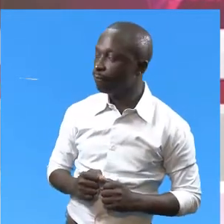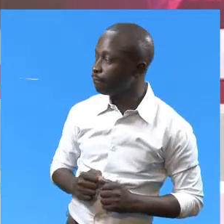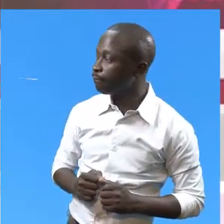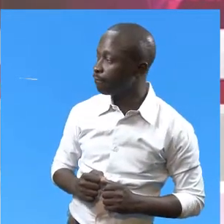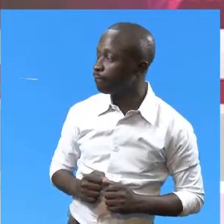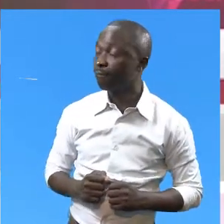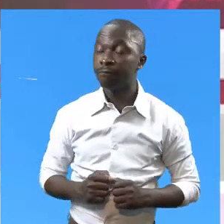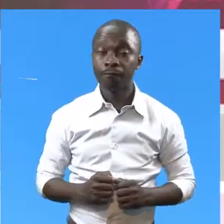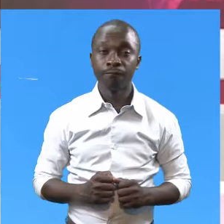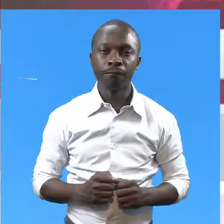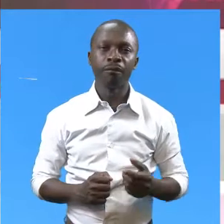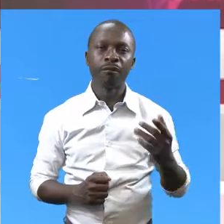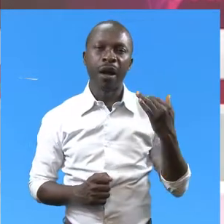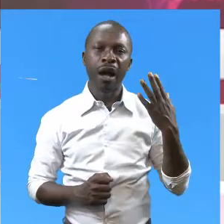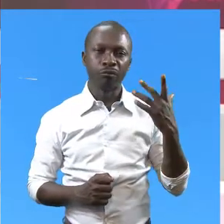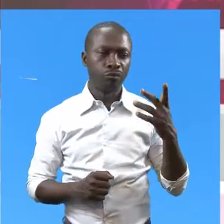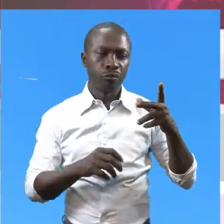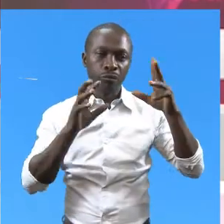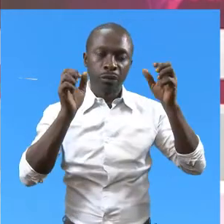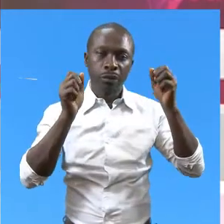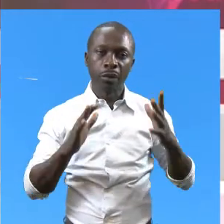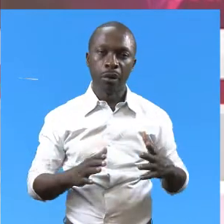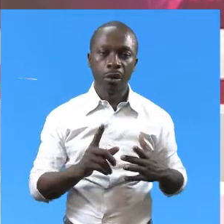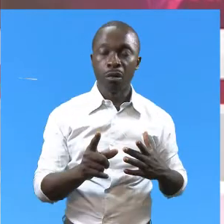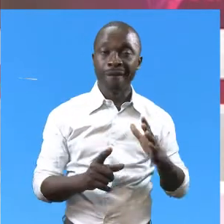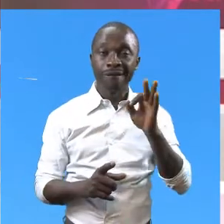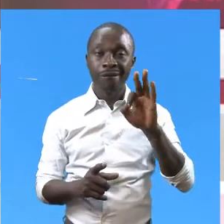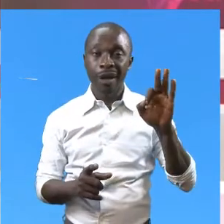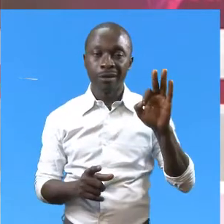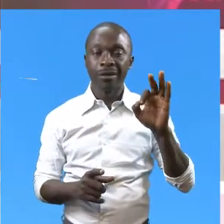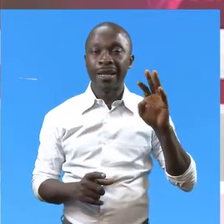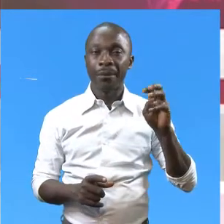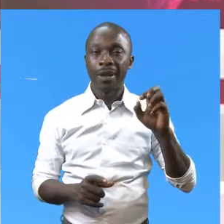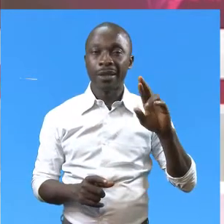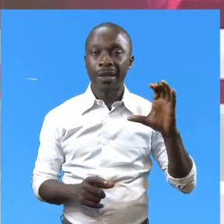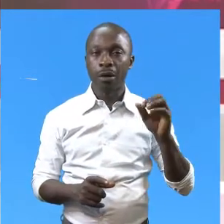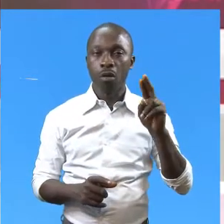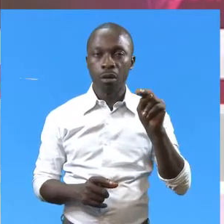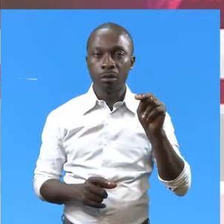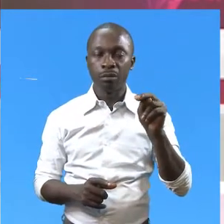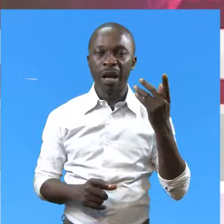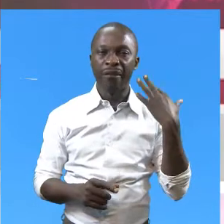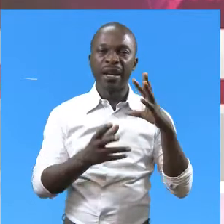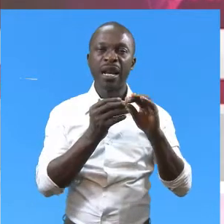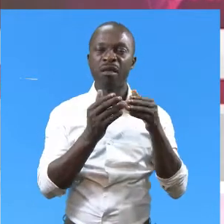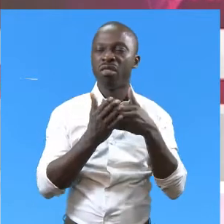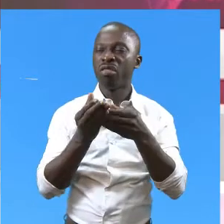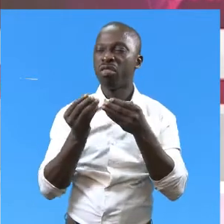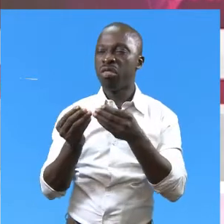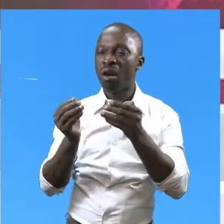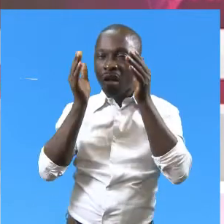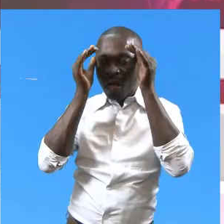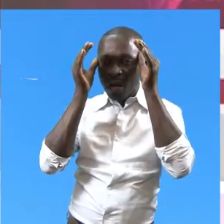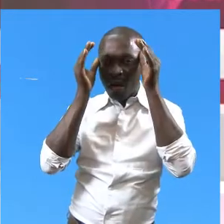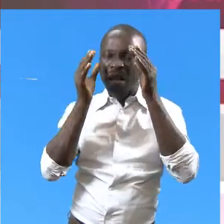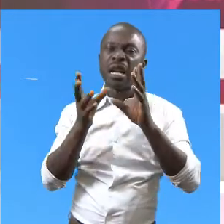Suite aux déclarations du président de la République de France, Emmanuel Macron, au sujet de l'islam et du droit de caricaturer le prophète